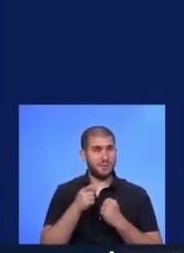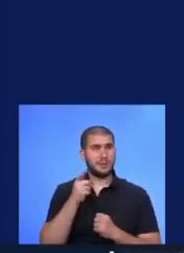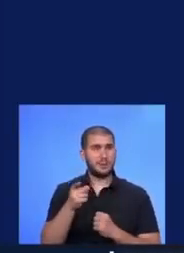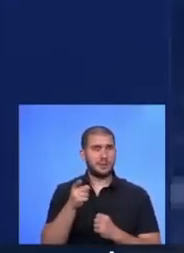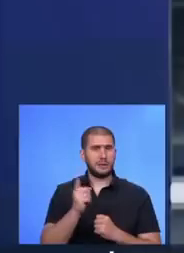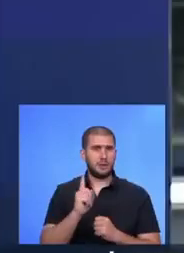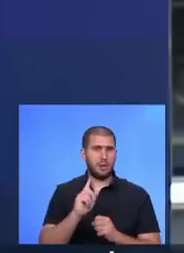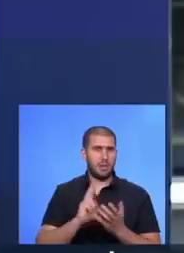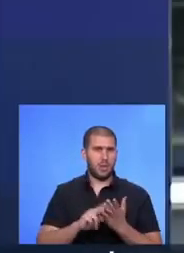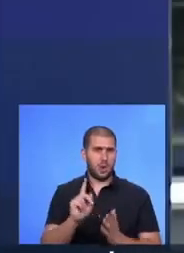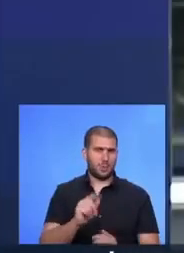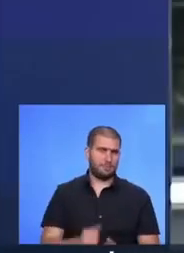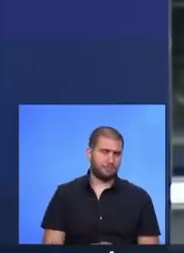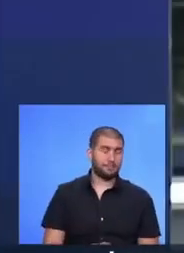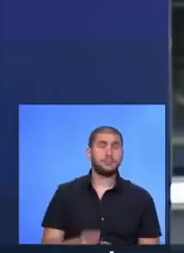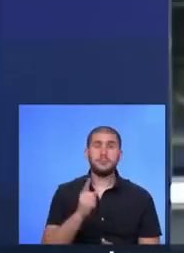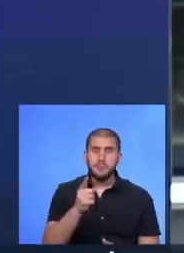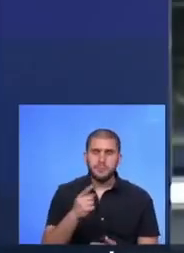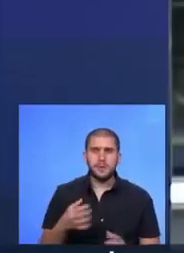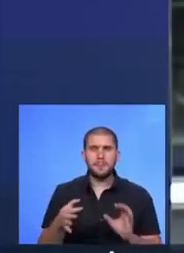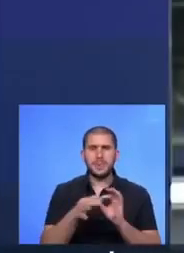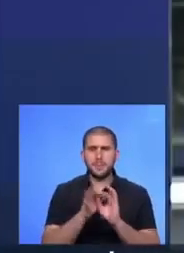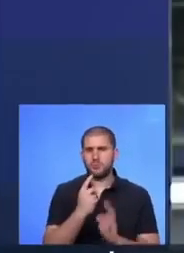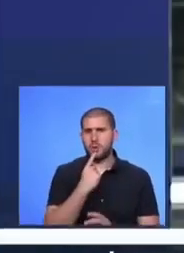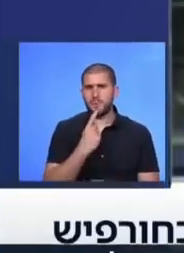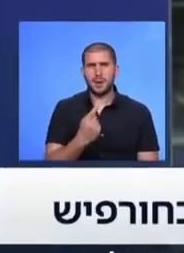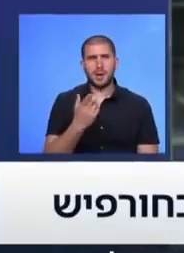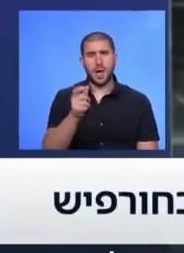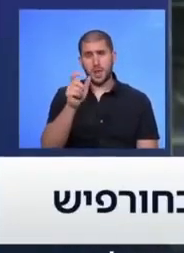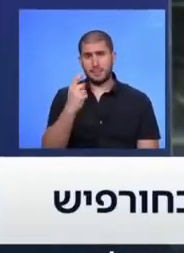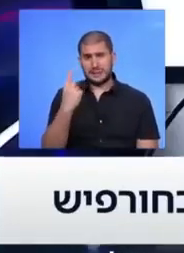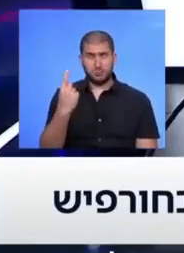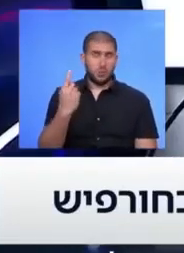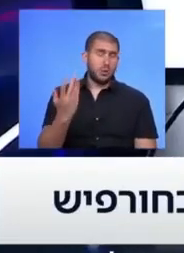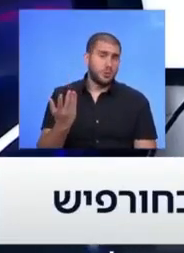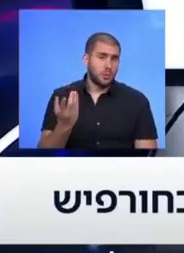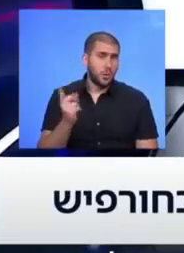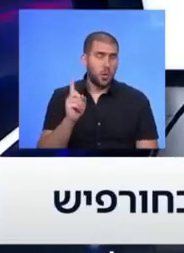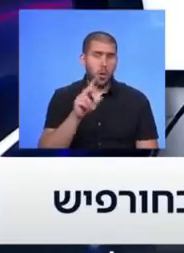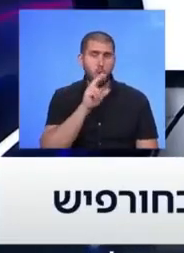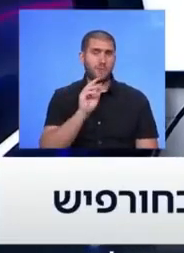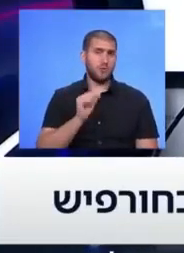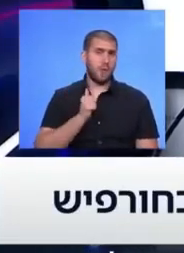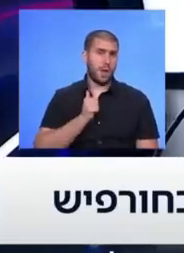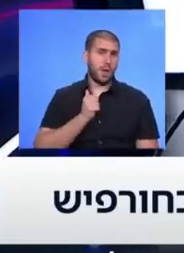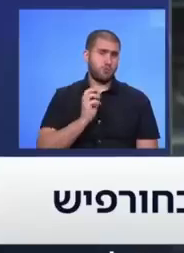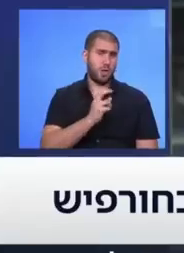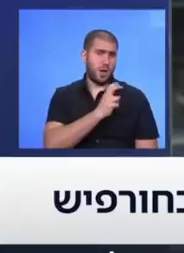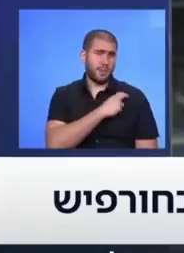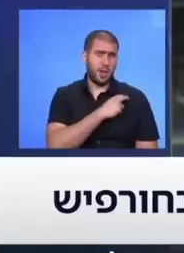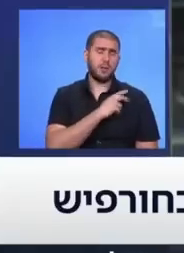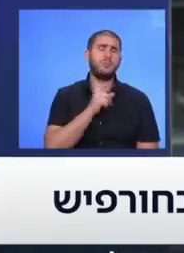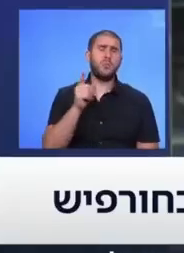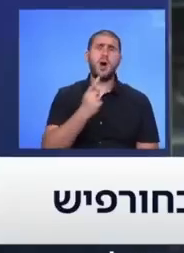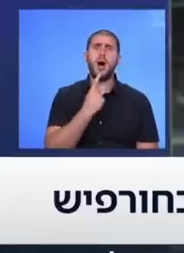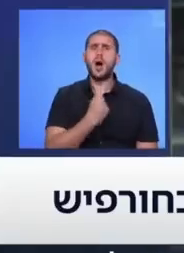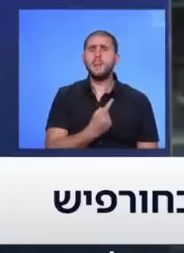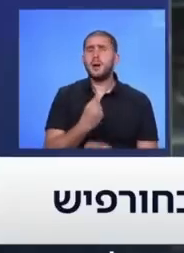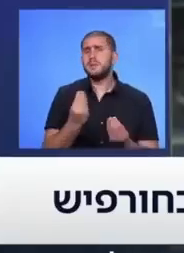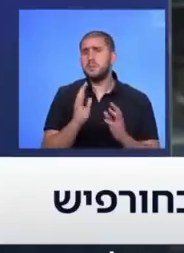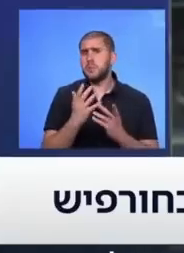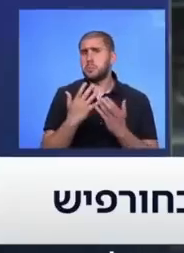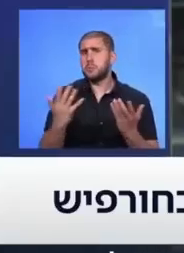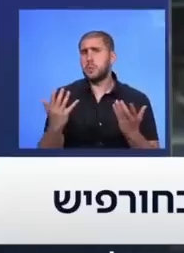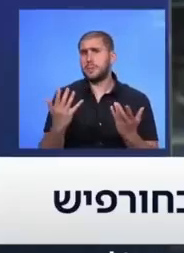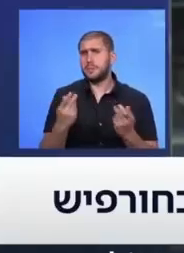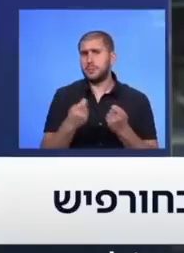כל יסוד. זה מתכתב עם הדברים שאמר לי אותו גורם, שהוא לא דובר של הרמטכ"ל. הוא אמר לי דברים מאוד ברורים